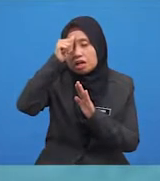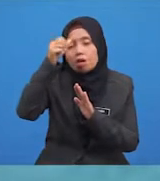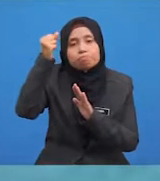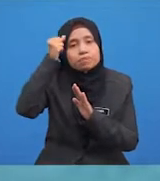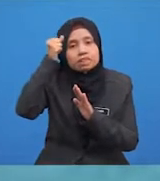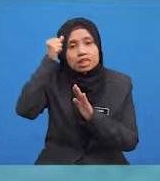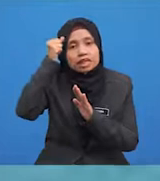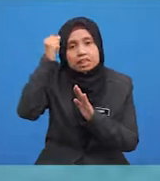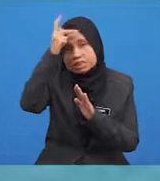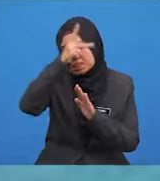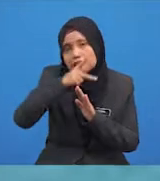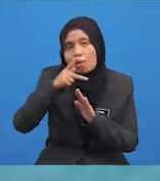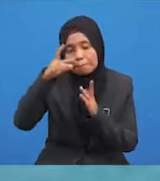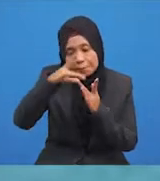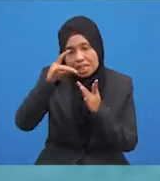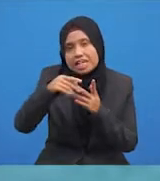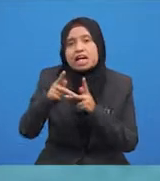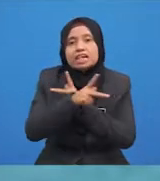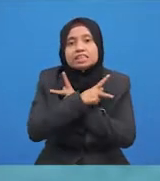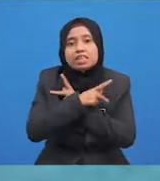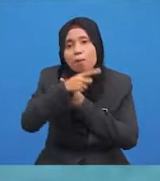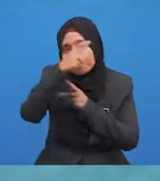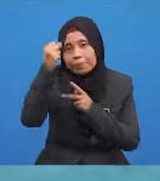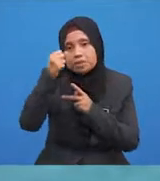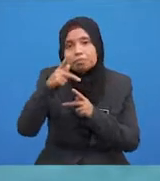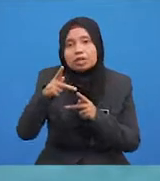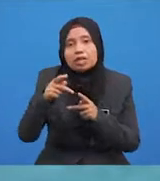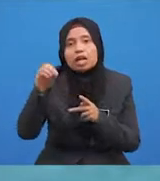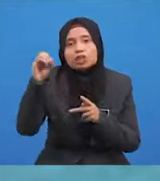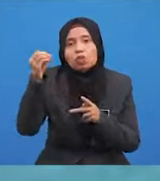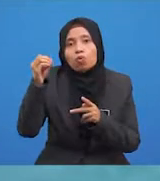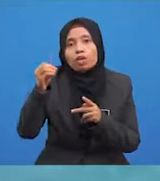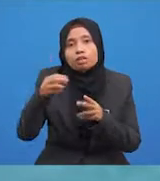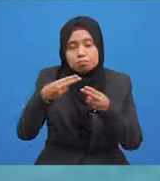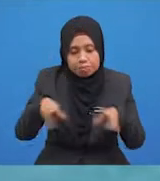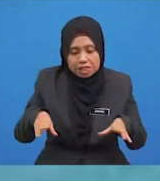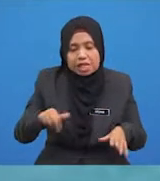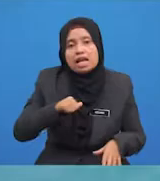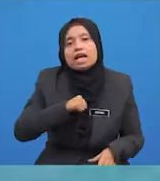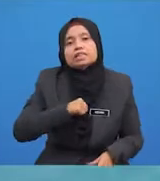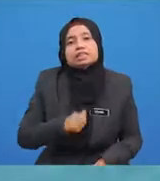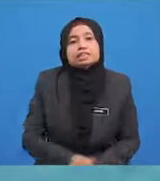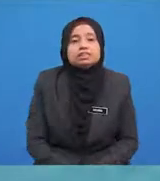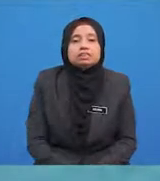ayah menyedari sikap pilih kasihnya menyebabkan oren menghilangkan diri.